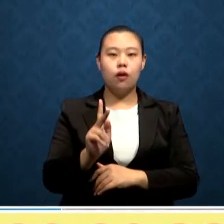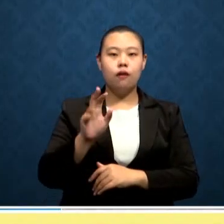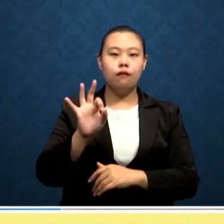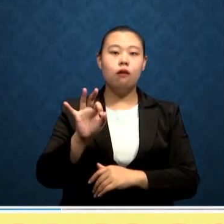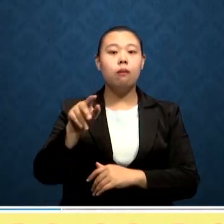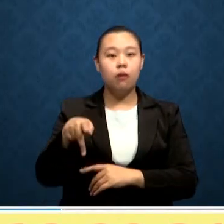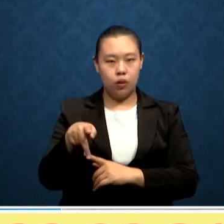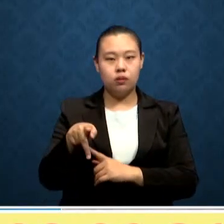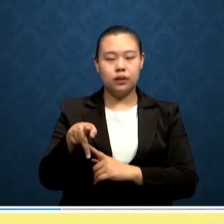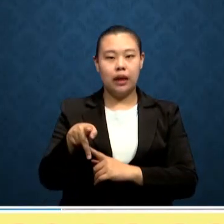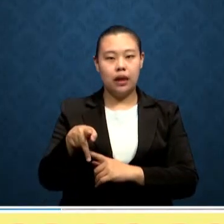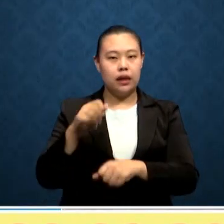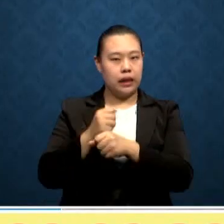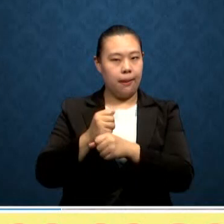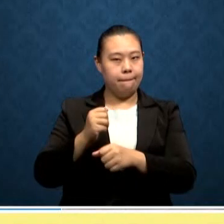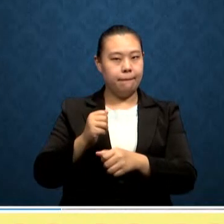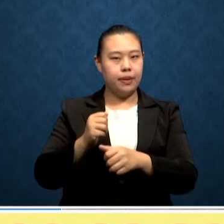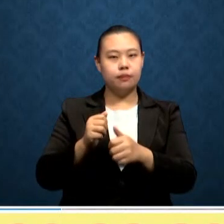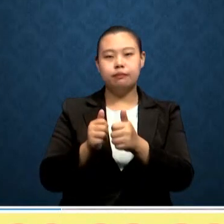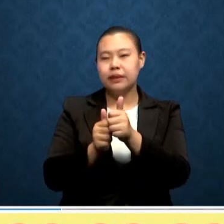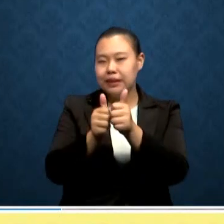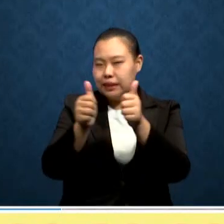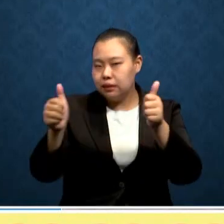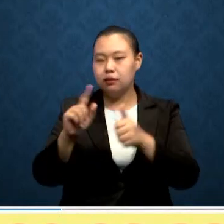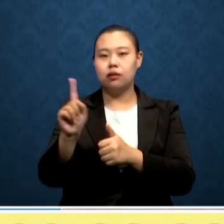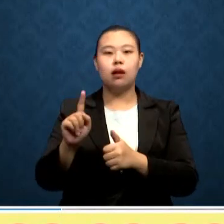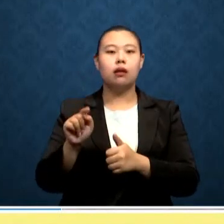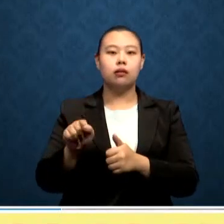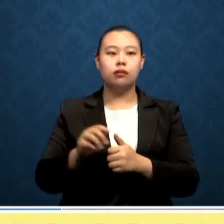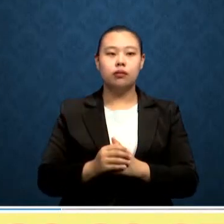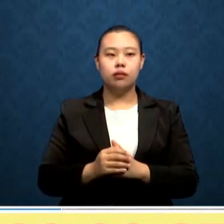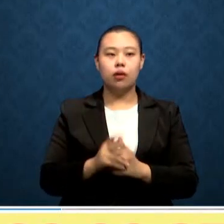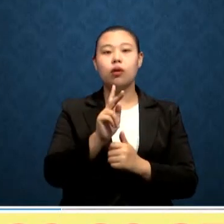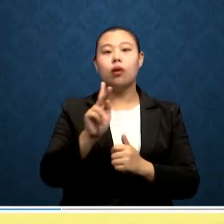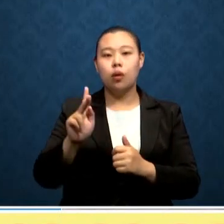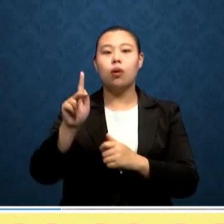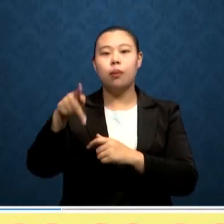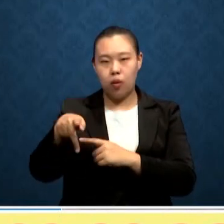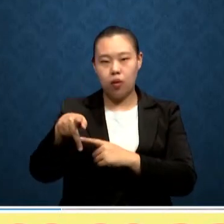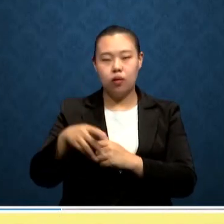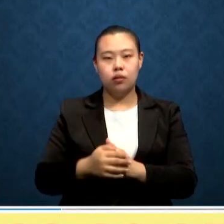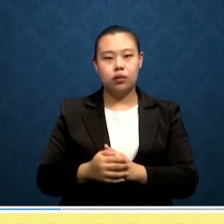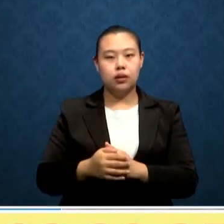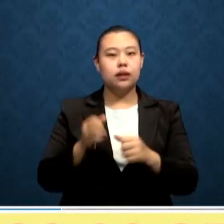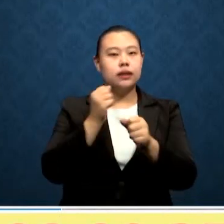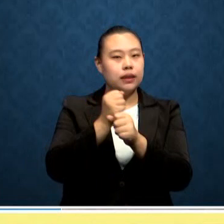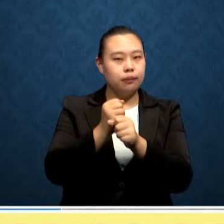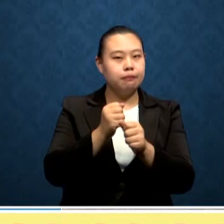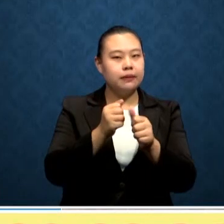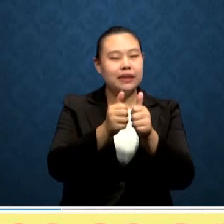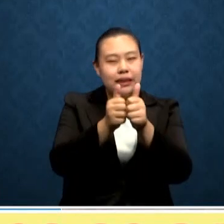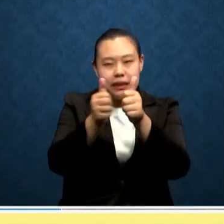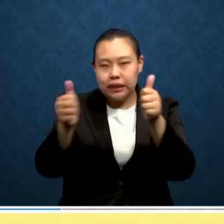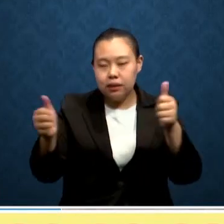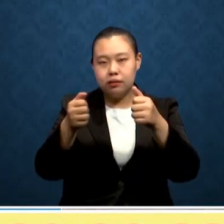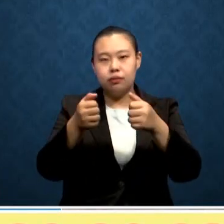ป.นะครับของกพ.ของกกพ.มี6ผลงานเด่นปี